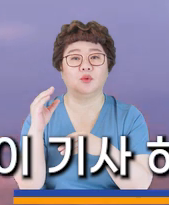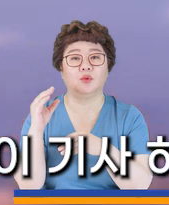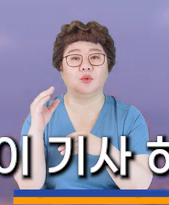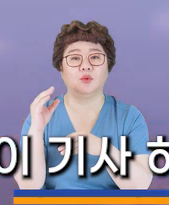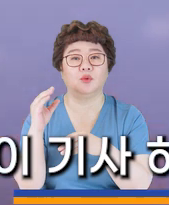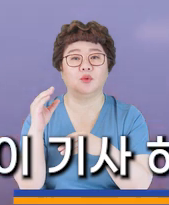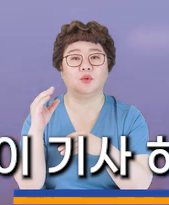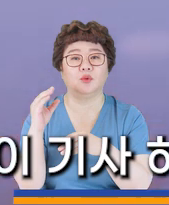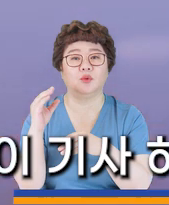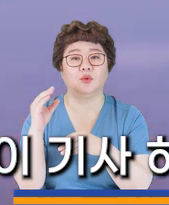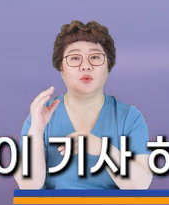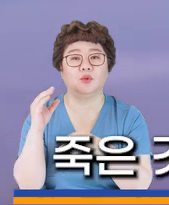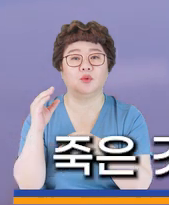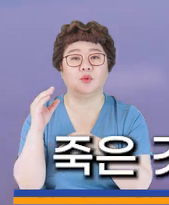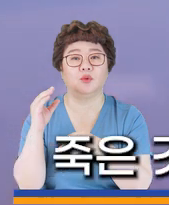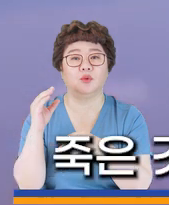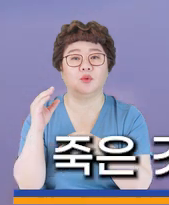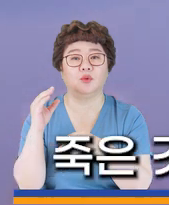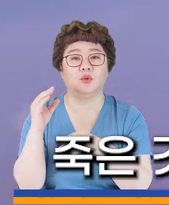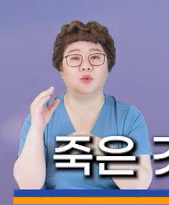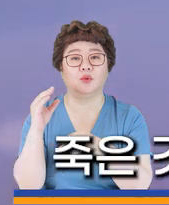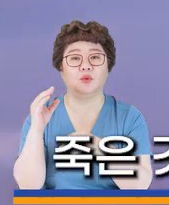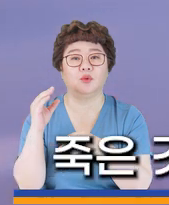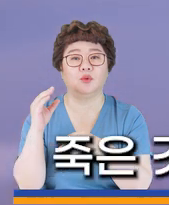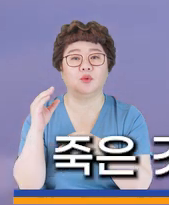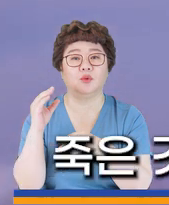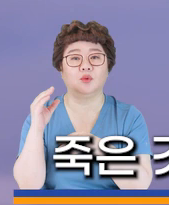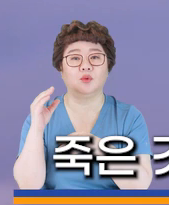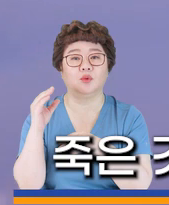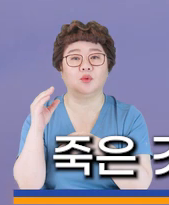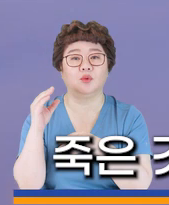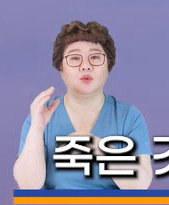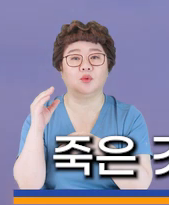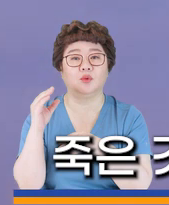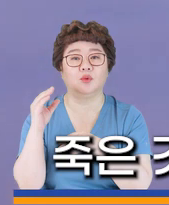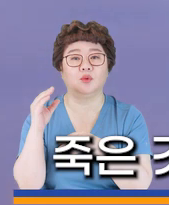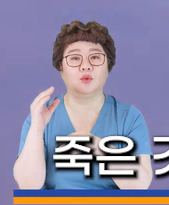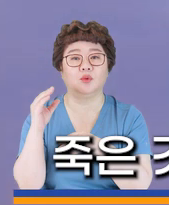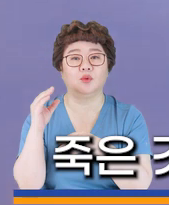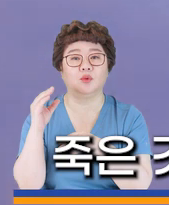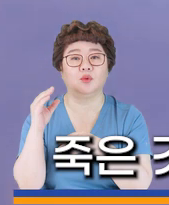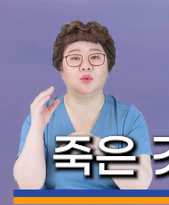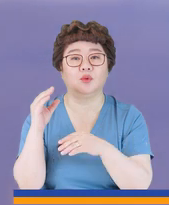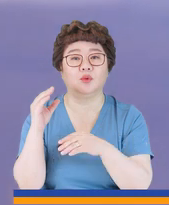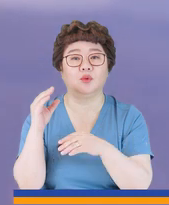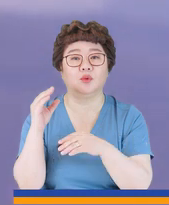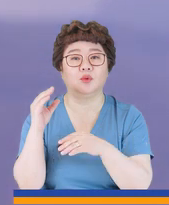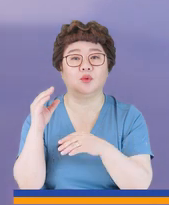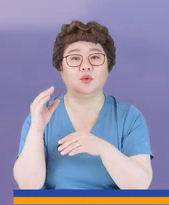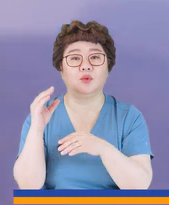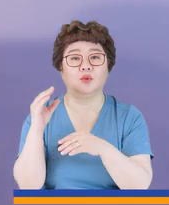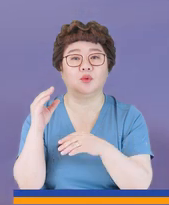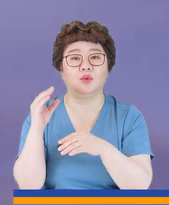사회적으로 끝이 나고 살아있지만 죽은 것이나 마찬가지인 즉 사회적으로 매장이 되어버립니다. 그런데